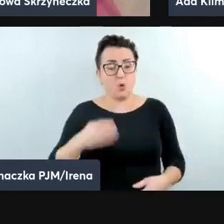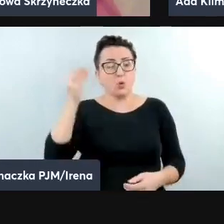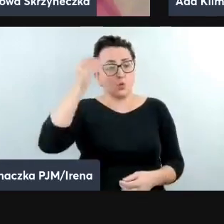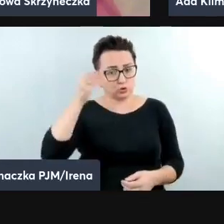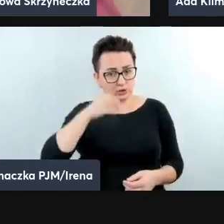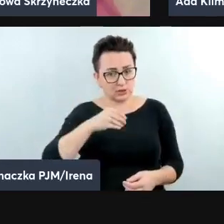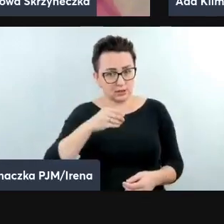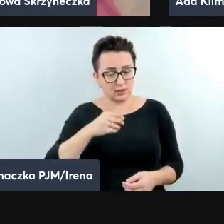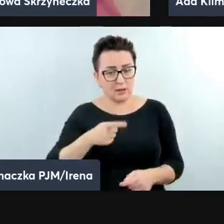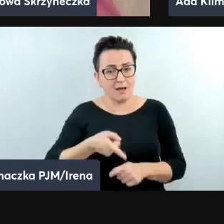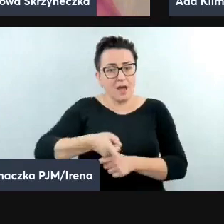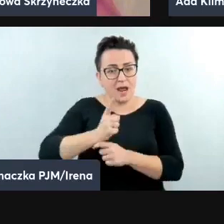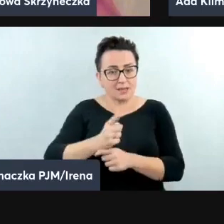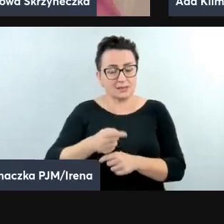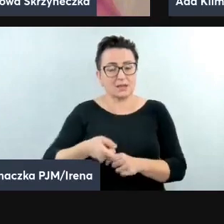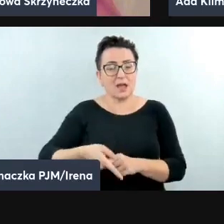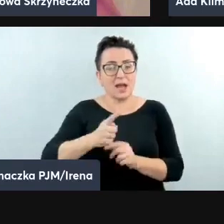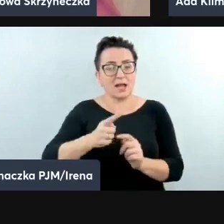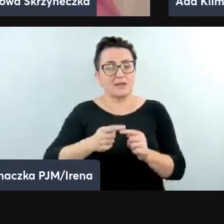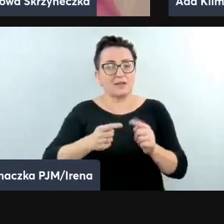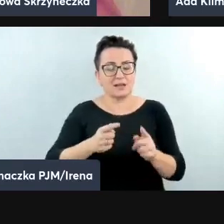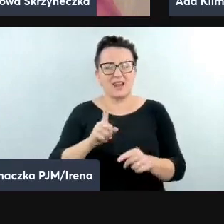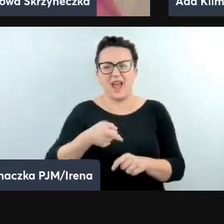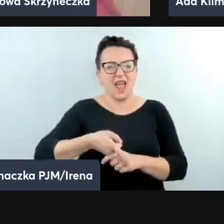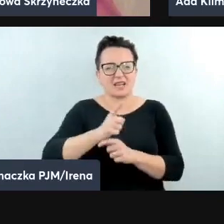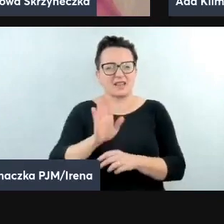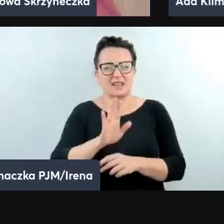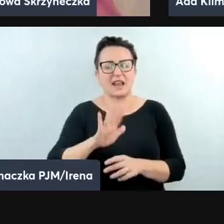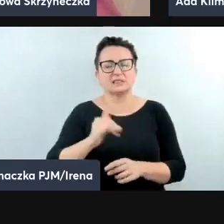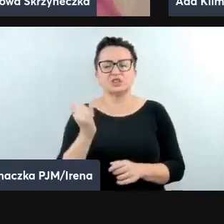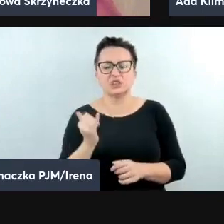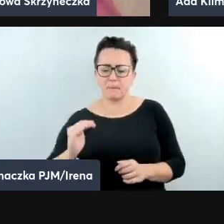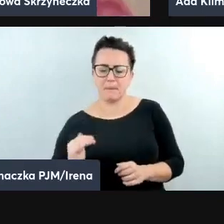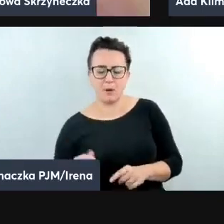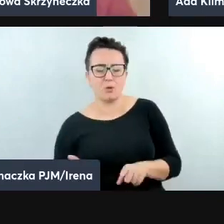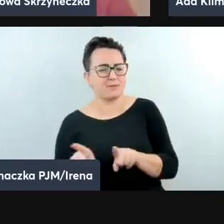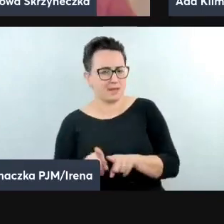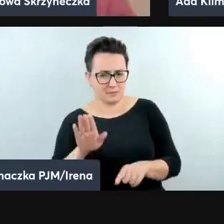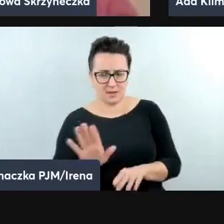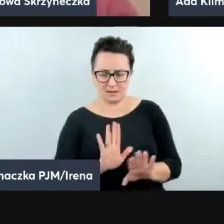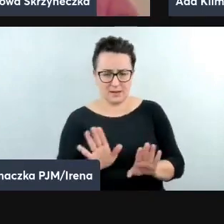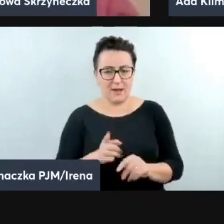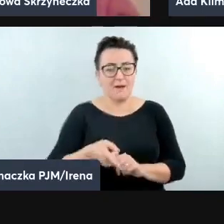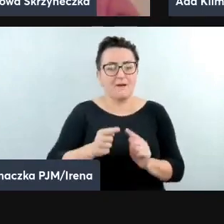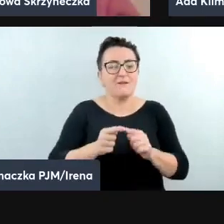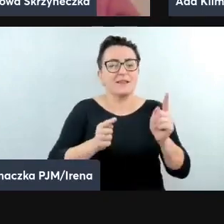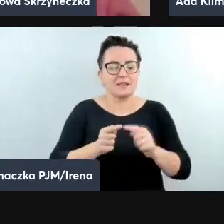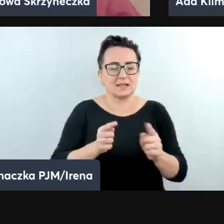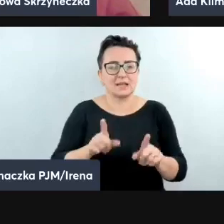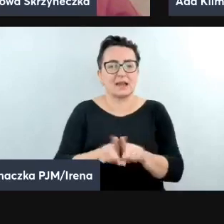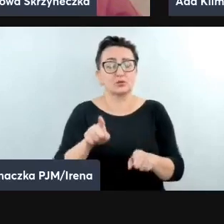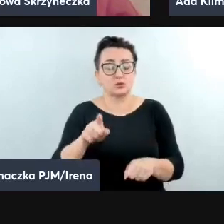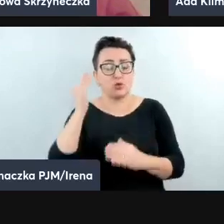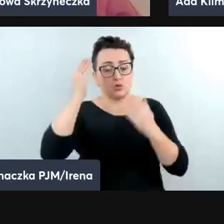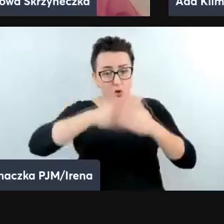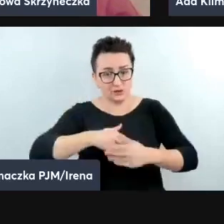nie, bo erekcje mają też bardzo malutkie dzieci, ale tych wytrysków, nie? I dlatego są te wytryski nocne, bo ciało sobie tak jakby uczy się